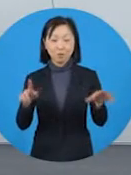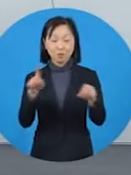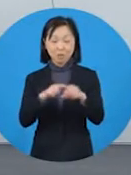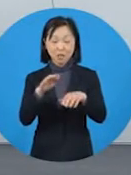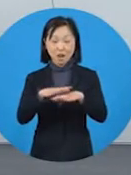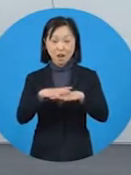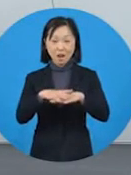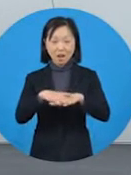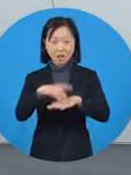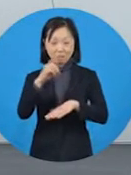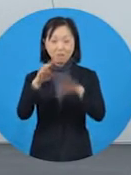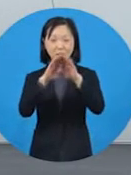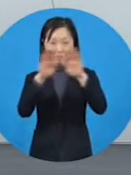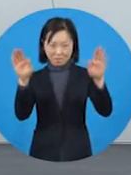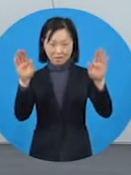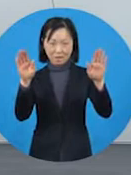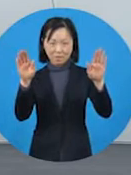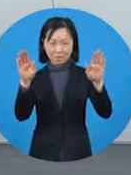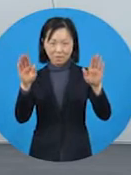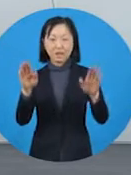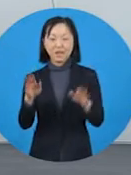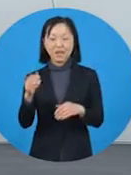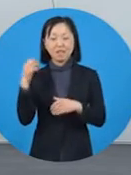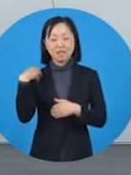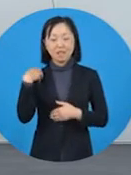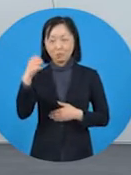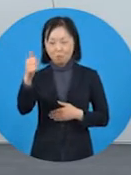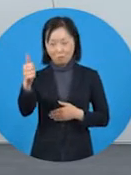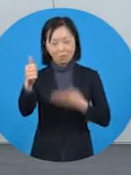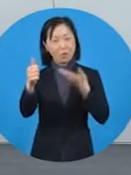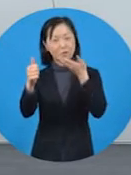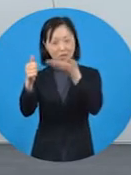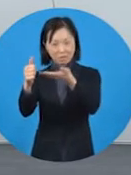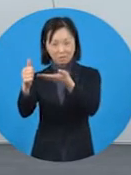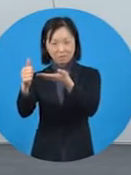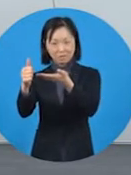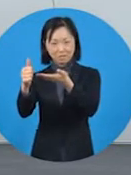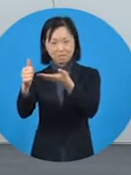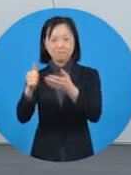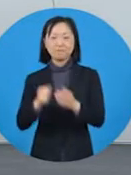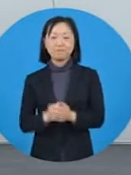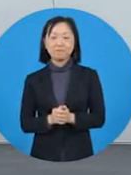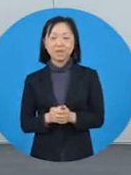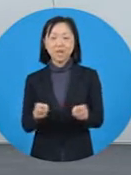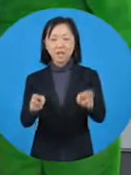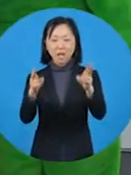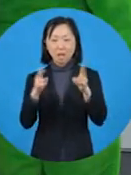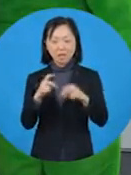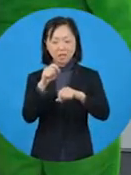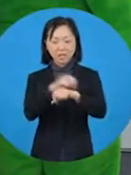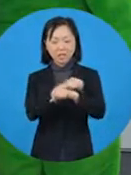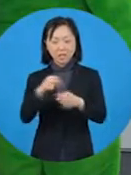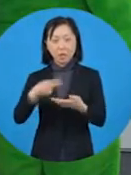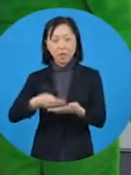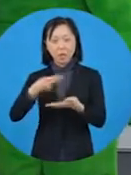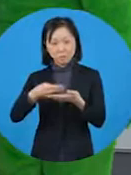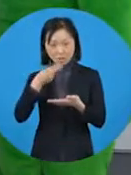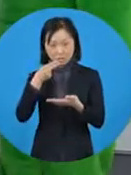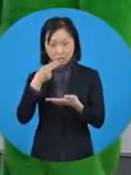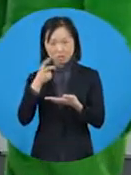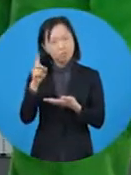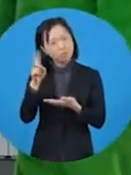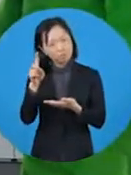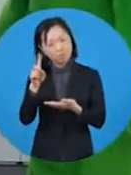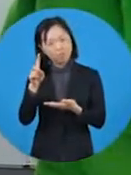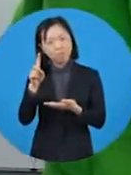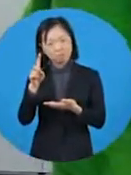今年から始まったプロジェクト板橋織めしについて担当者に伺います。 板橋織めしという